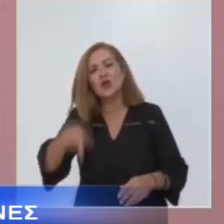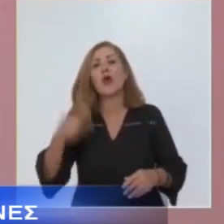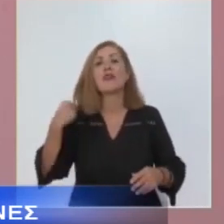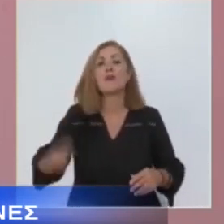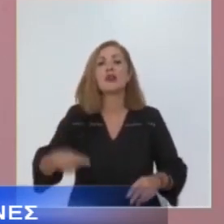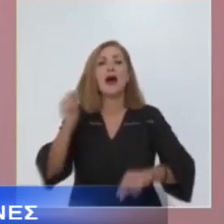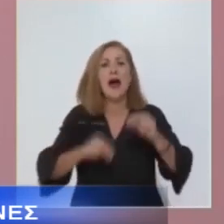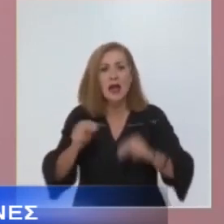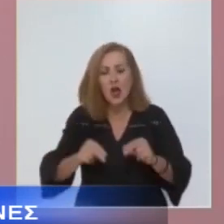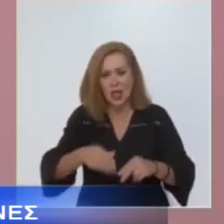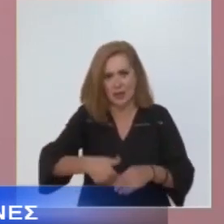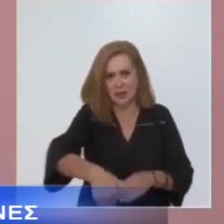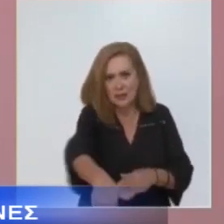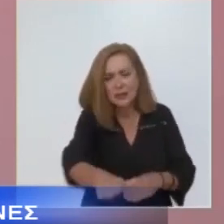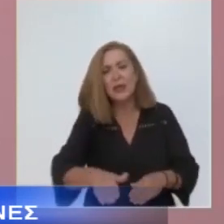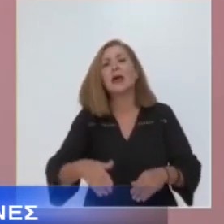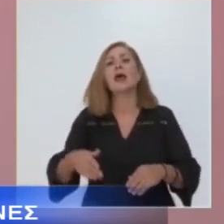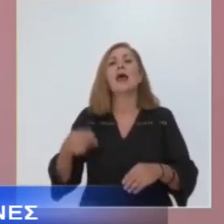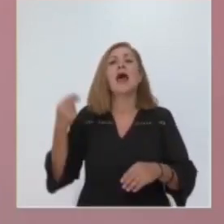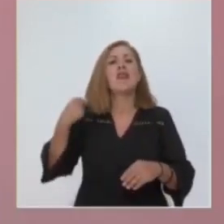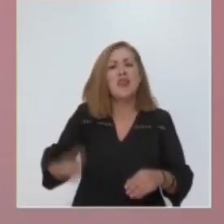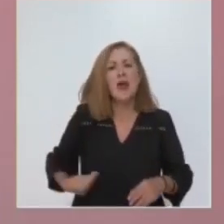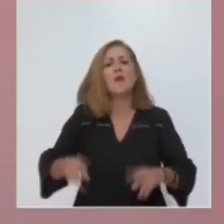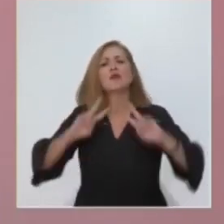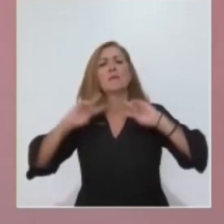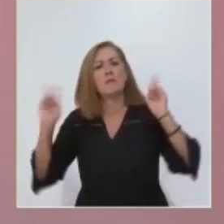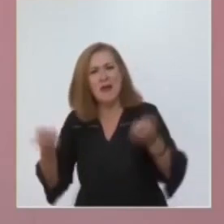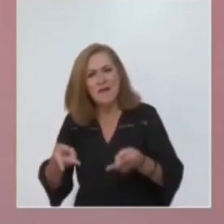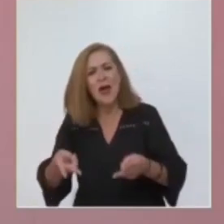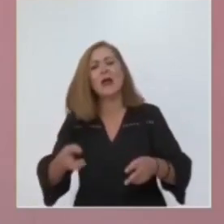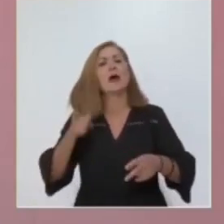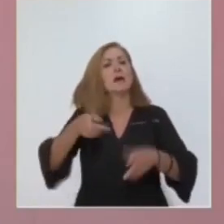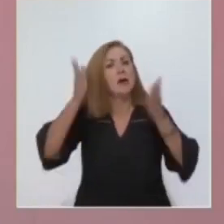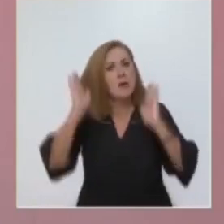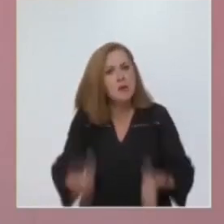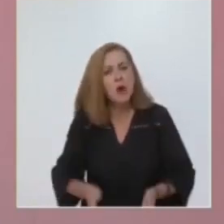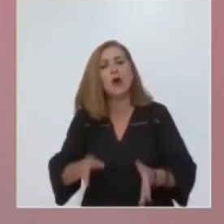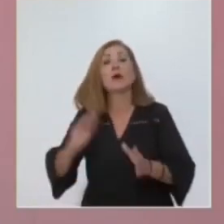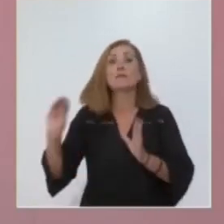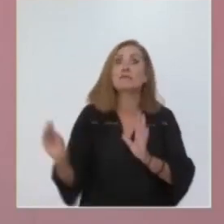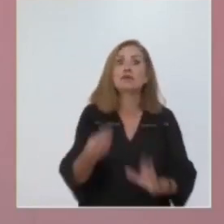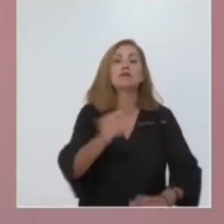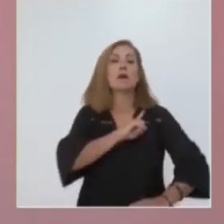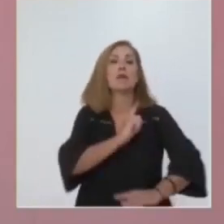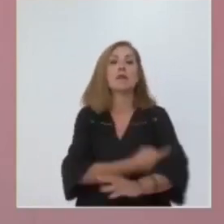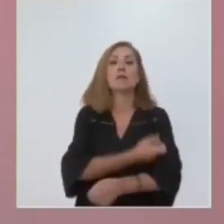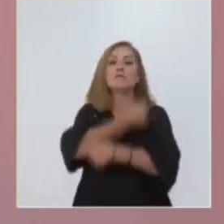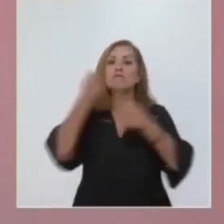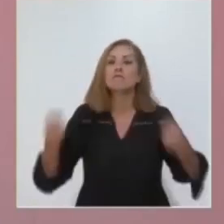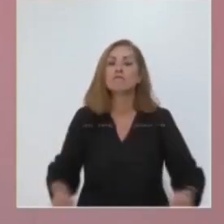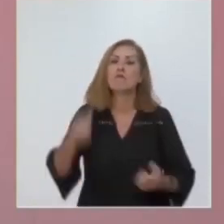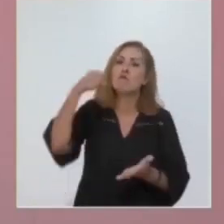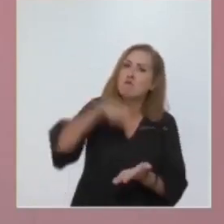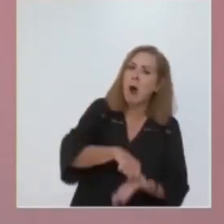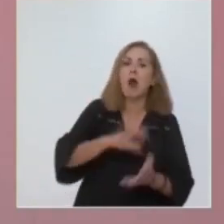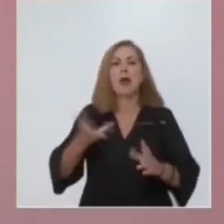και στην πρωτοβάθμια και στη δευτεροβάθμια αυτοδιοίκηση έχουν τη δυνατότητα και οφείλουν να αναδείξουν ένα νέο πολιτικό δυναμικό και στην πόλη και στην περιφέρεια. Που